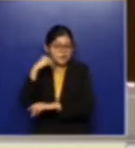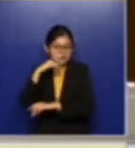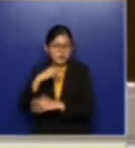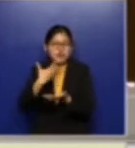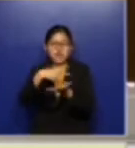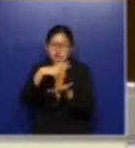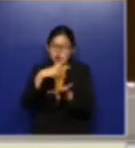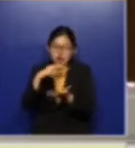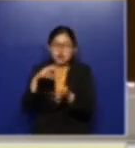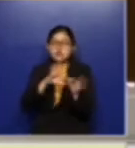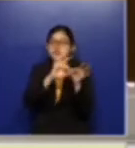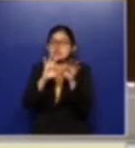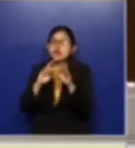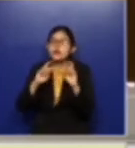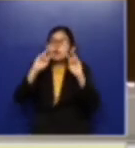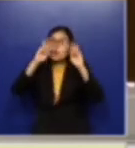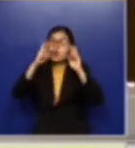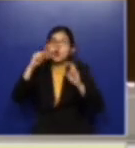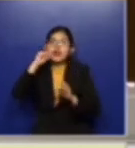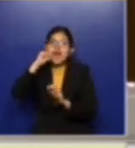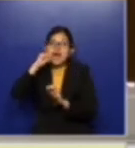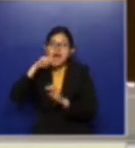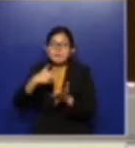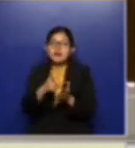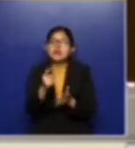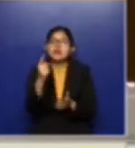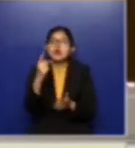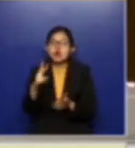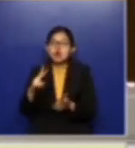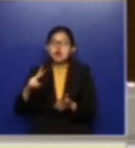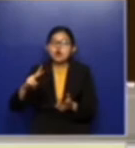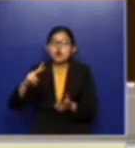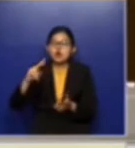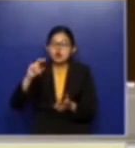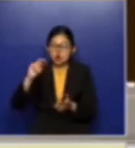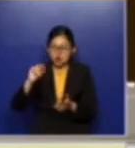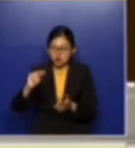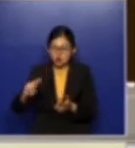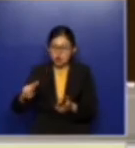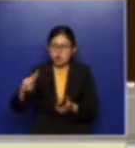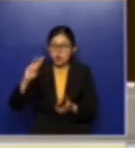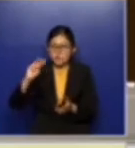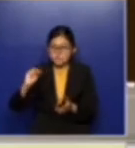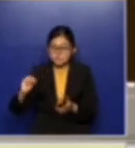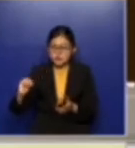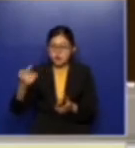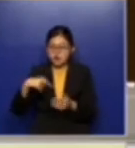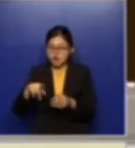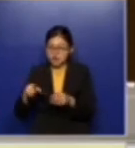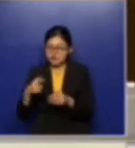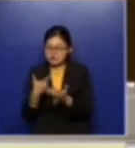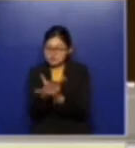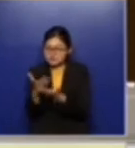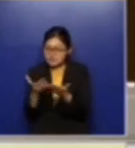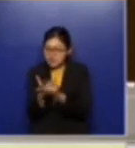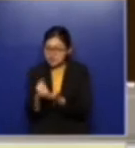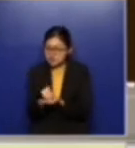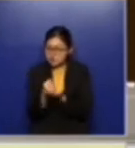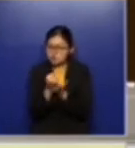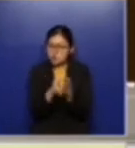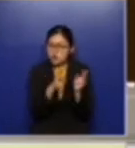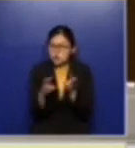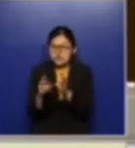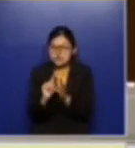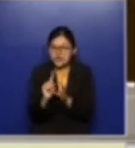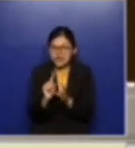ำให้ครม.ฟังแล้วให้ครม.เนี่ยนำไปปฏิบัติว่าช่วยได้อย่างไรนะครับ